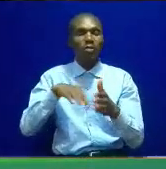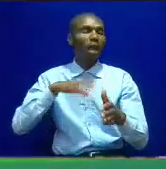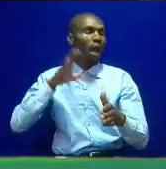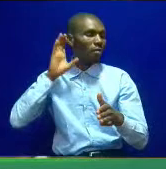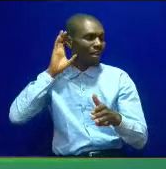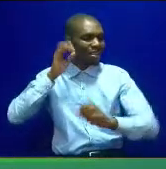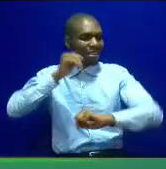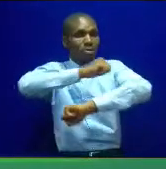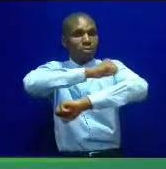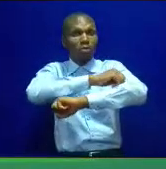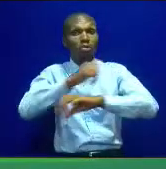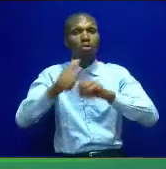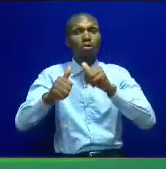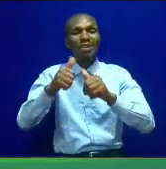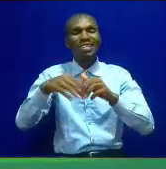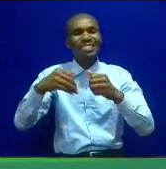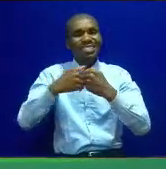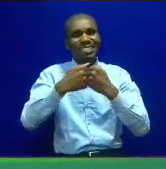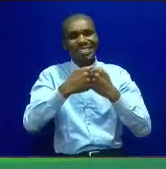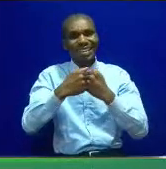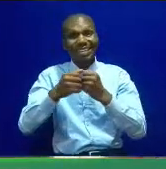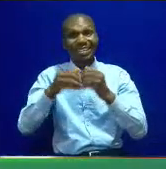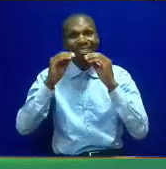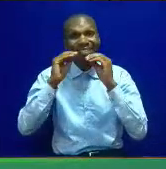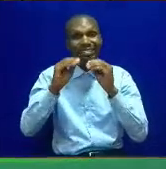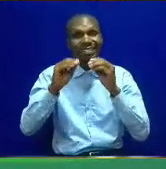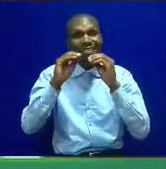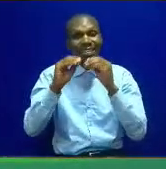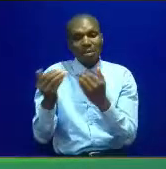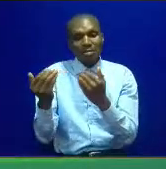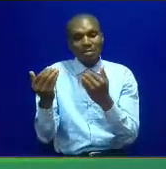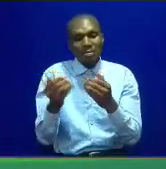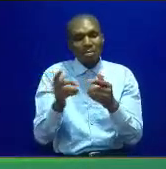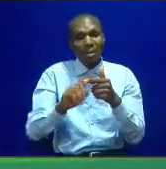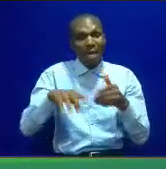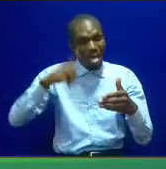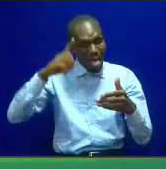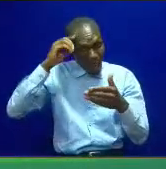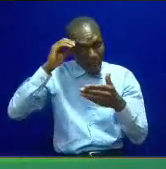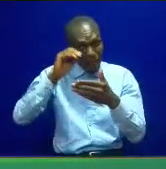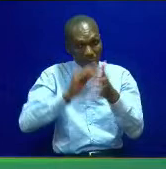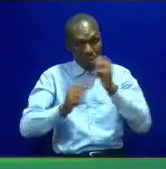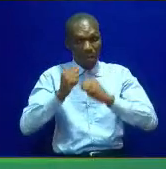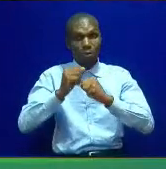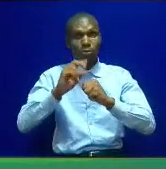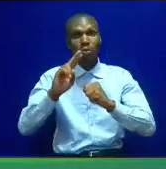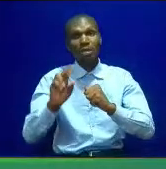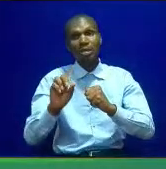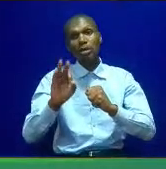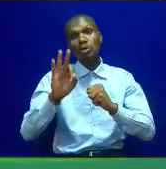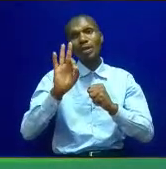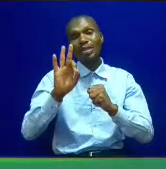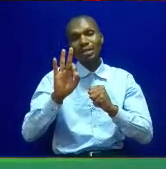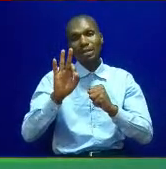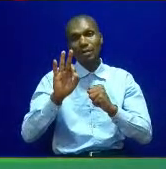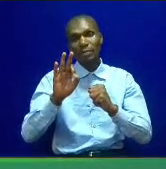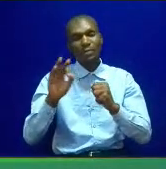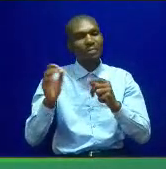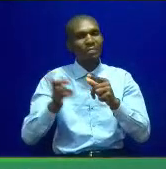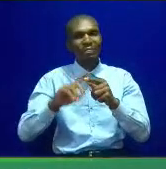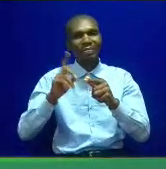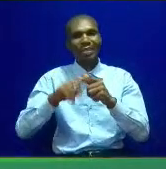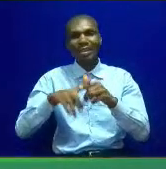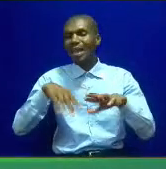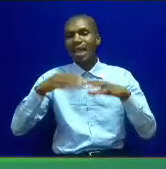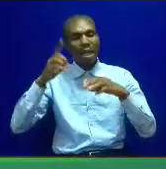chisukuru mbanyarete bakochikoro bokongwa sokosomia bana konde basemeri buno mwako boyo mwako jirwere ene meronge bere na iso toni baraji go